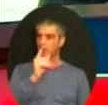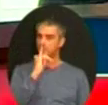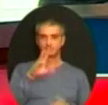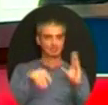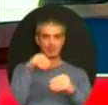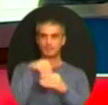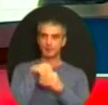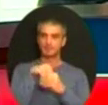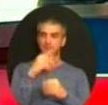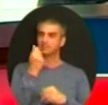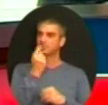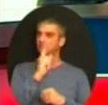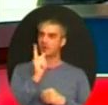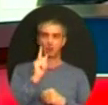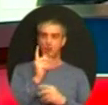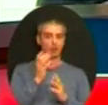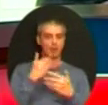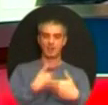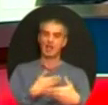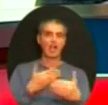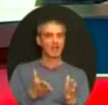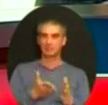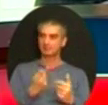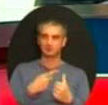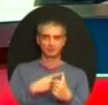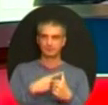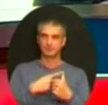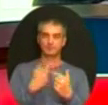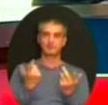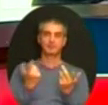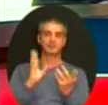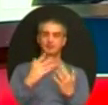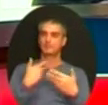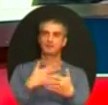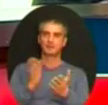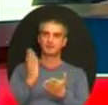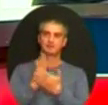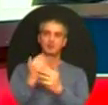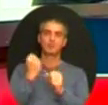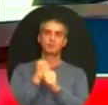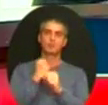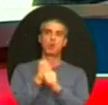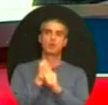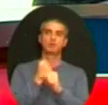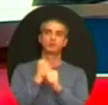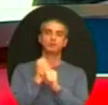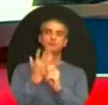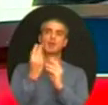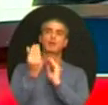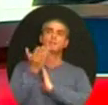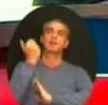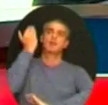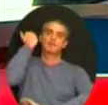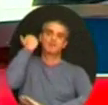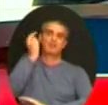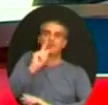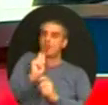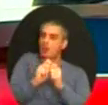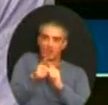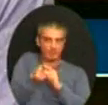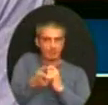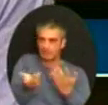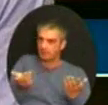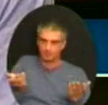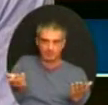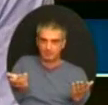פריימריז. הכסף לא יכול ללכת למפקדי ארגזים. נכון. כי מפקדי ארגזים זה בכלל פעולה שנעשית הרבה קודם, ולא יכולים לממן אותה